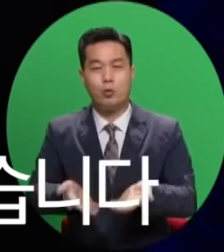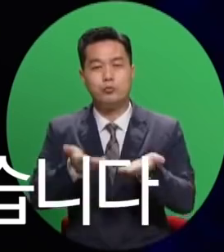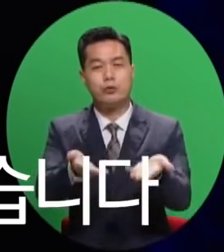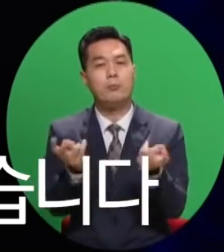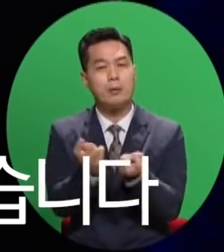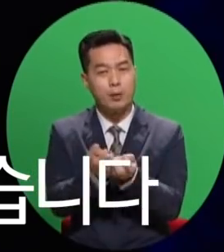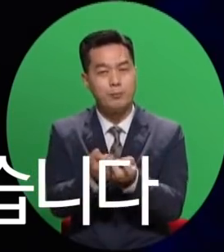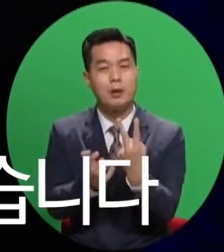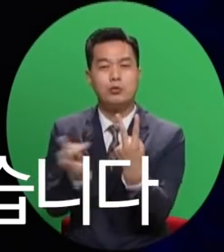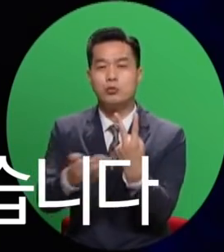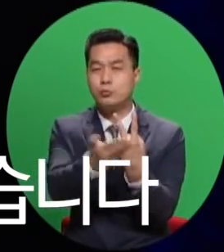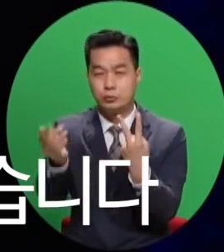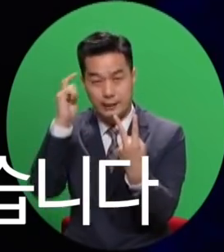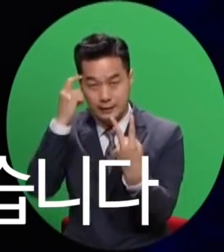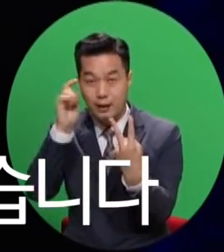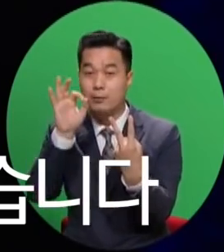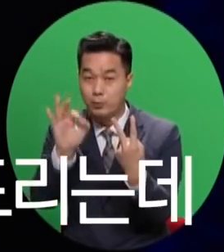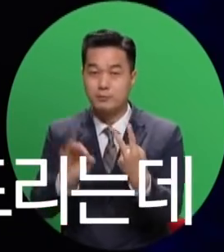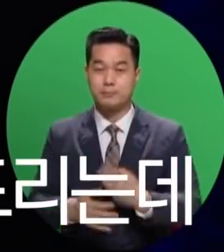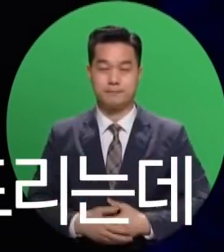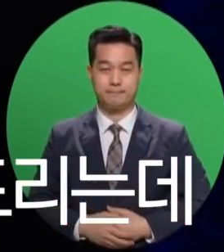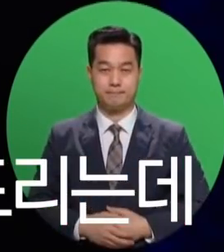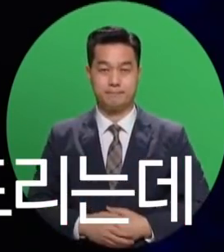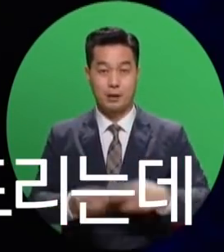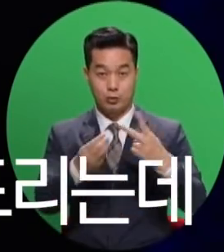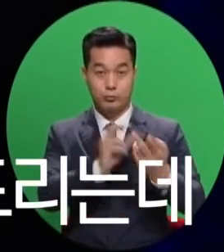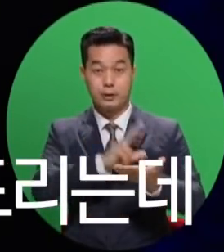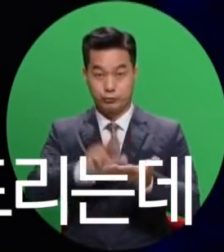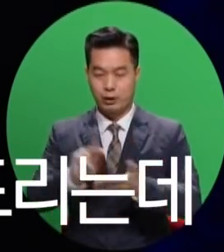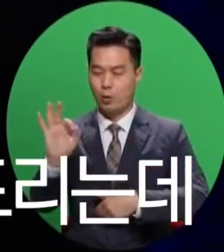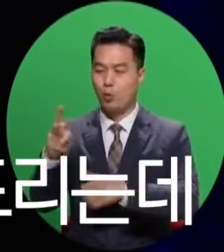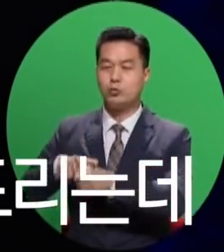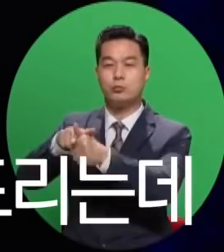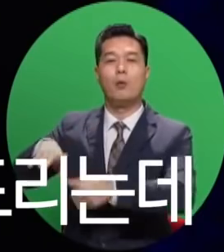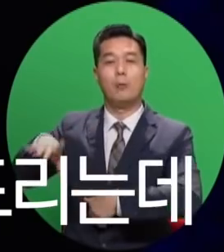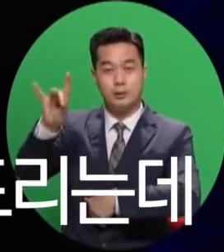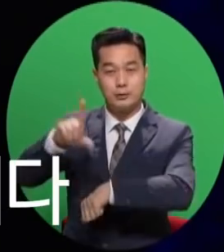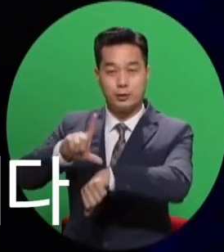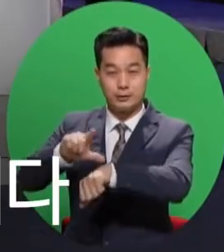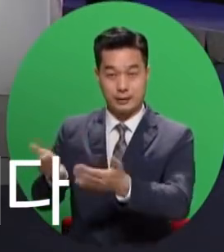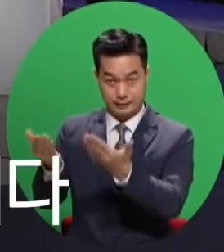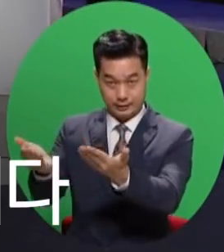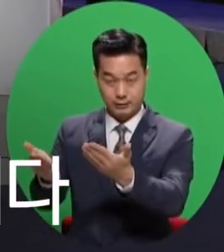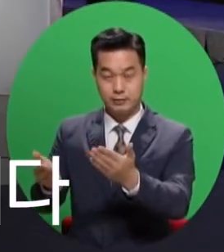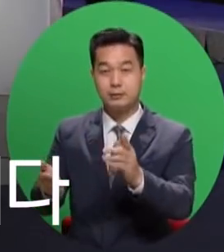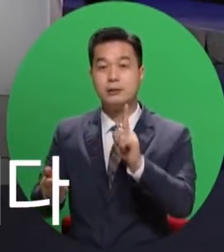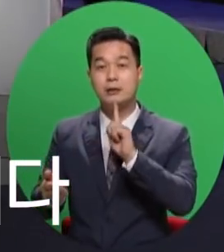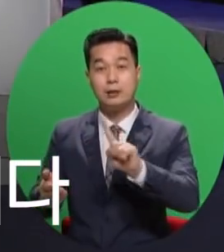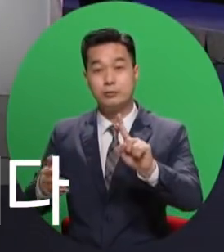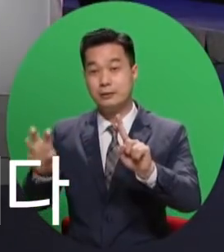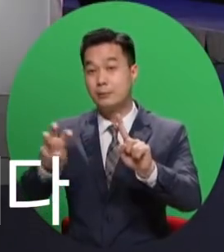두 분의 의견을 들어 보는 시간을 갖도록 하겠습니다 자 두번째 주제는 오세훈 후보 께 먼저 시간을 드리는데요 1분 30초 안으로